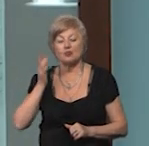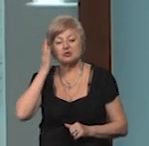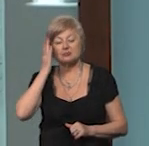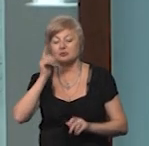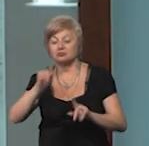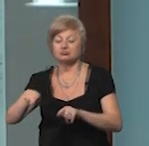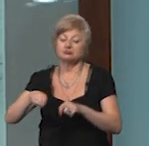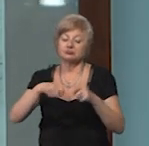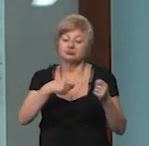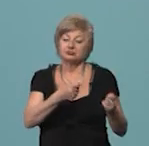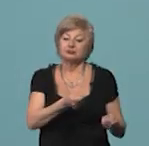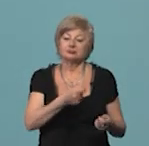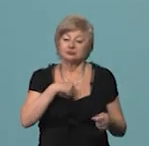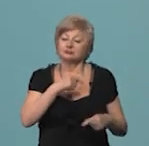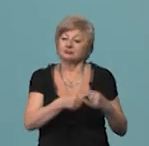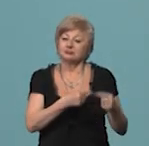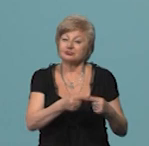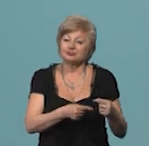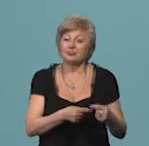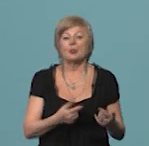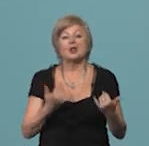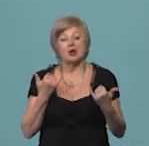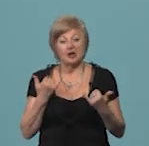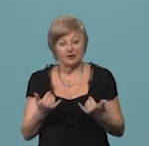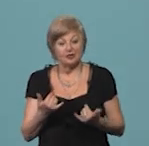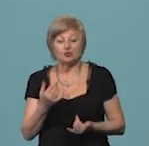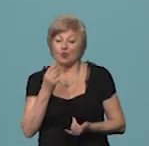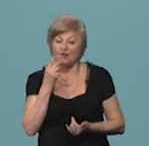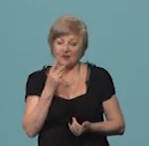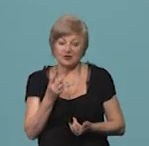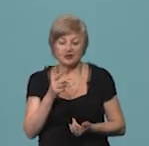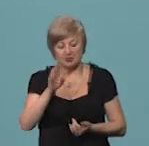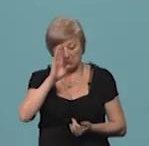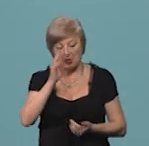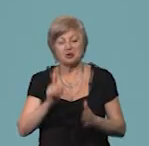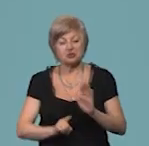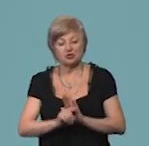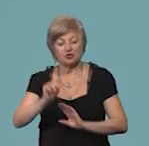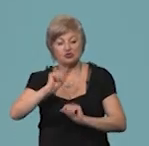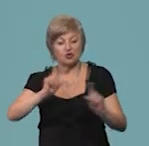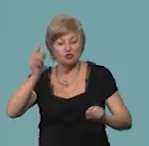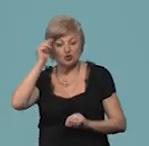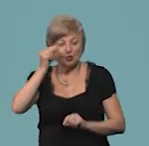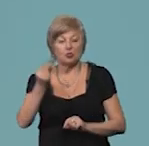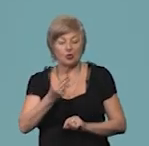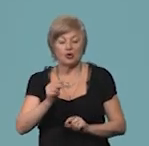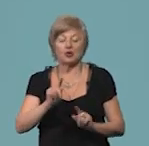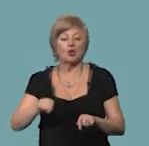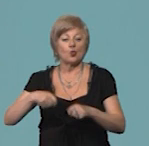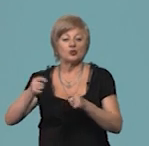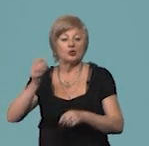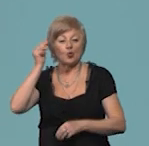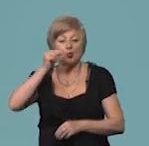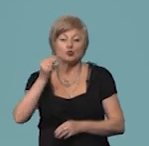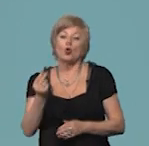згодом передалися й онукові. Жінка це вчасно помітила, ще коли хлопець навчався у школі, і віддала навчатися спочатку